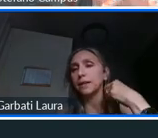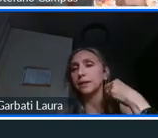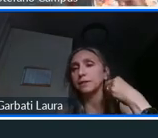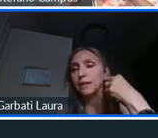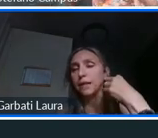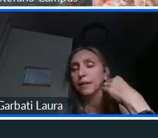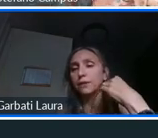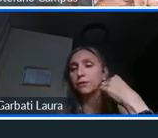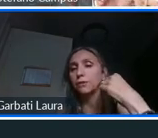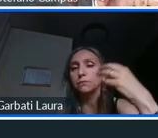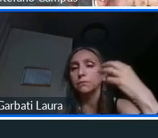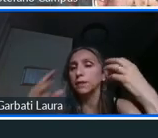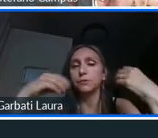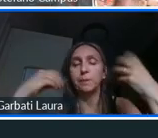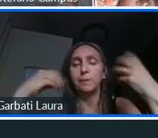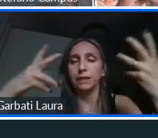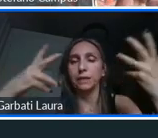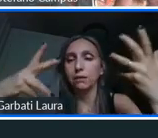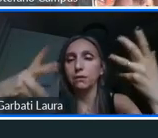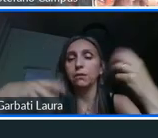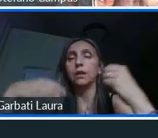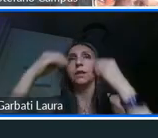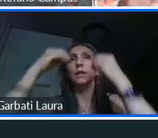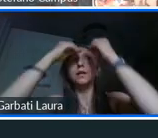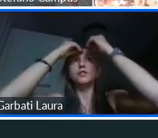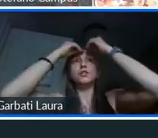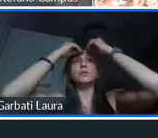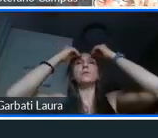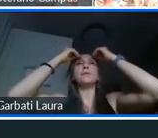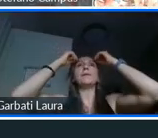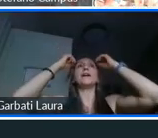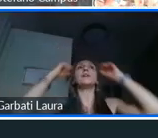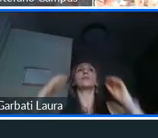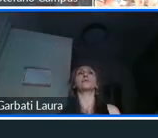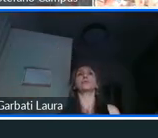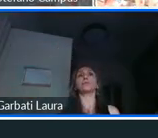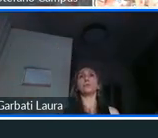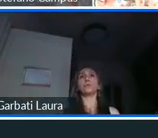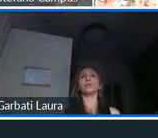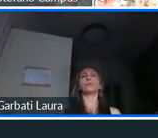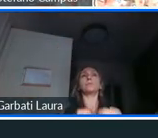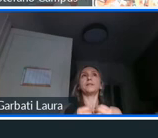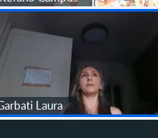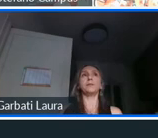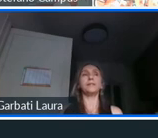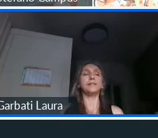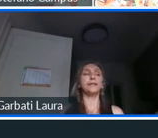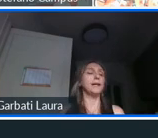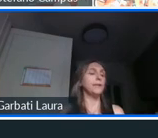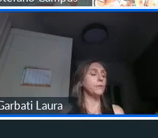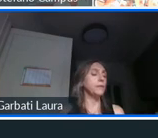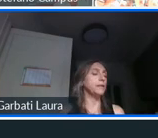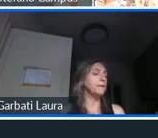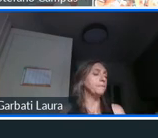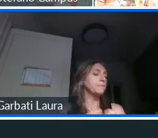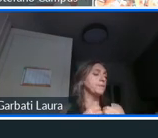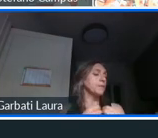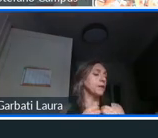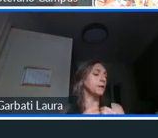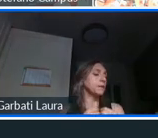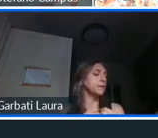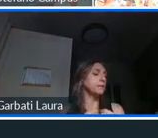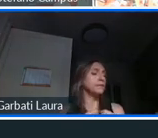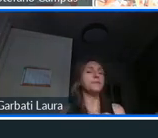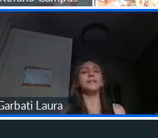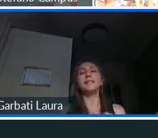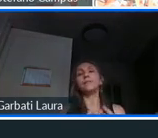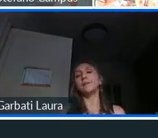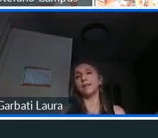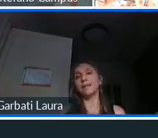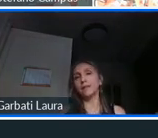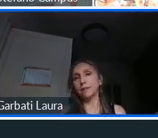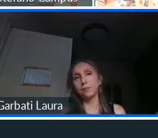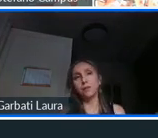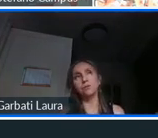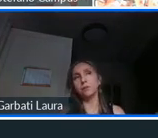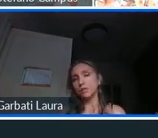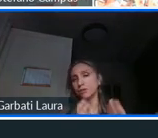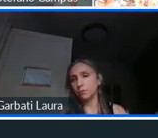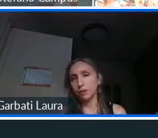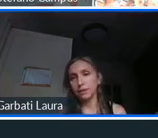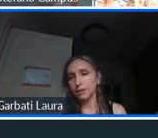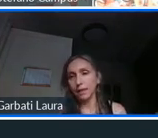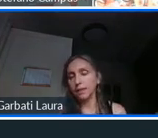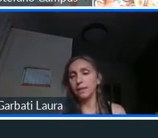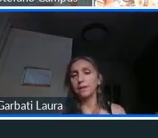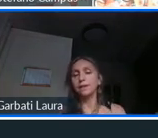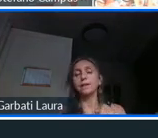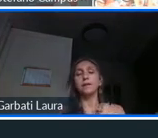tempo sia tiranno, devo spenderlo. C'è un problema grosso di compatibilità. Qui, diventando vecchia, ormai c'ho